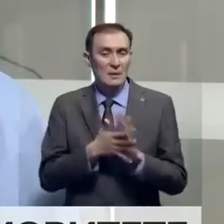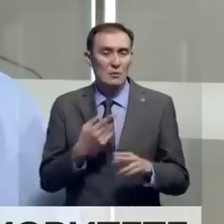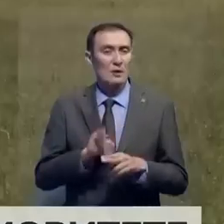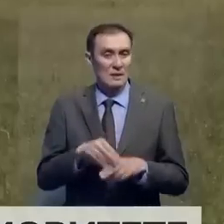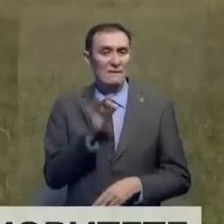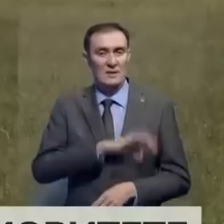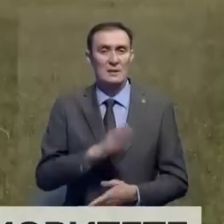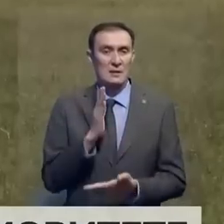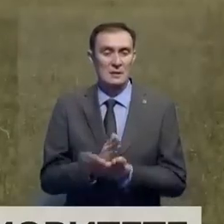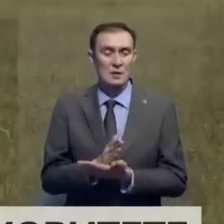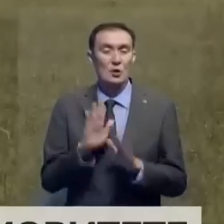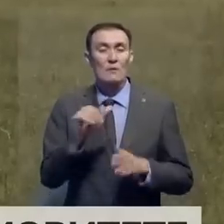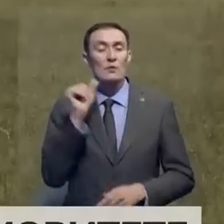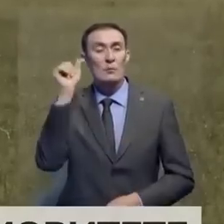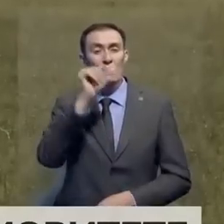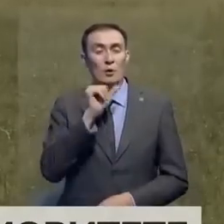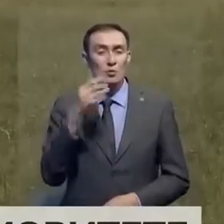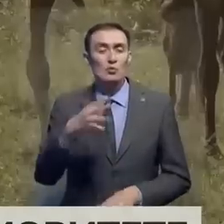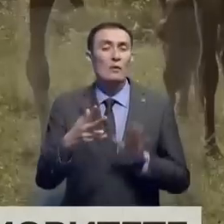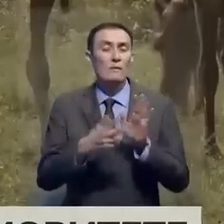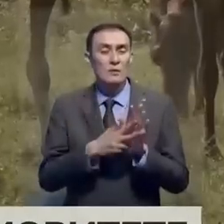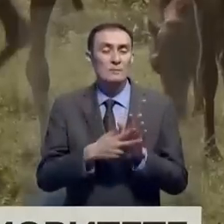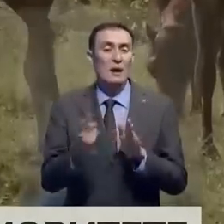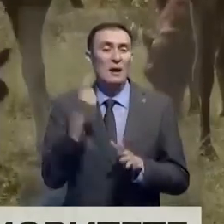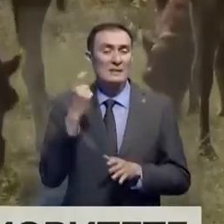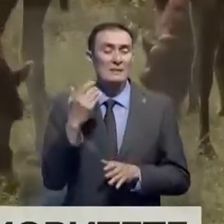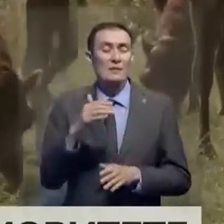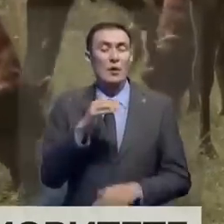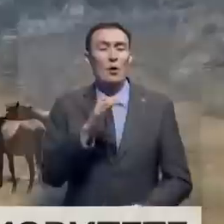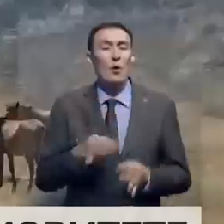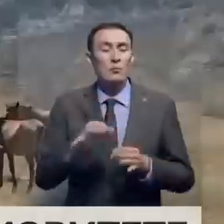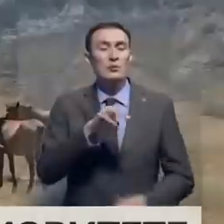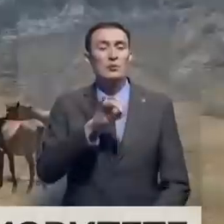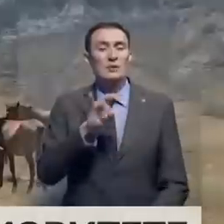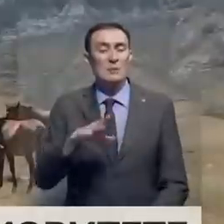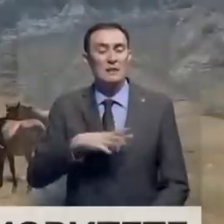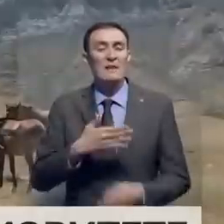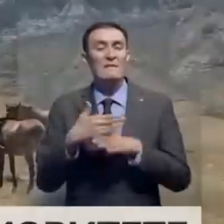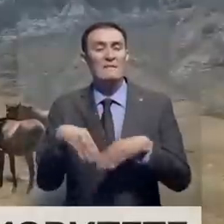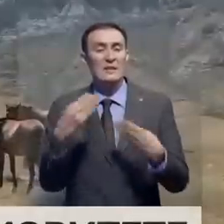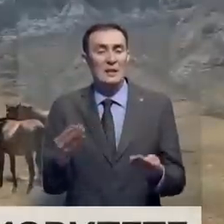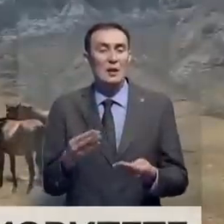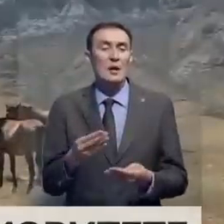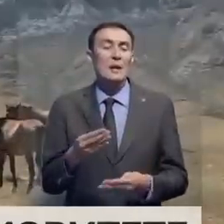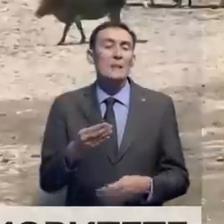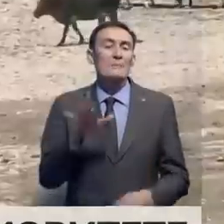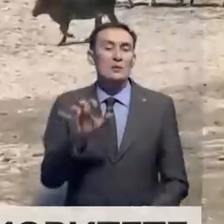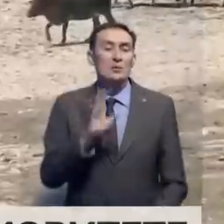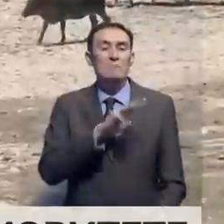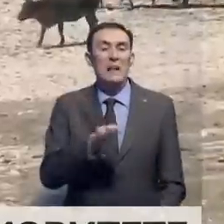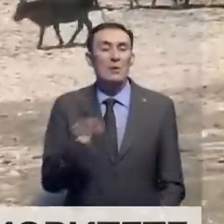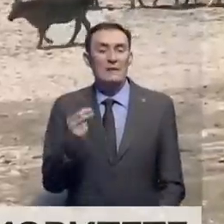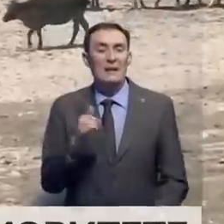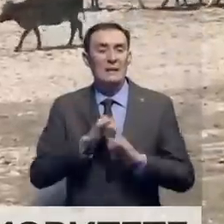что это выгодно только в прошлом году 48 фермерским хозяйством в туркестанской области было выделено около полумиллиарда